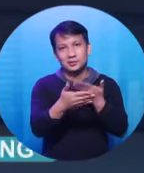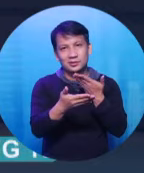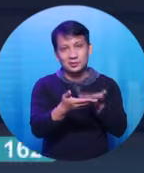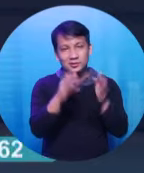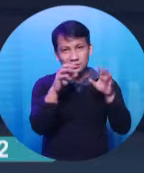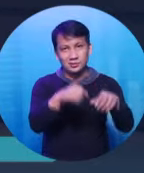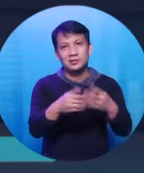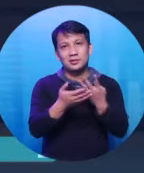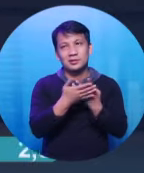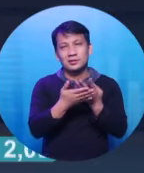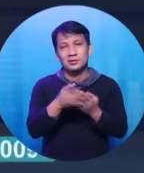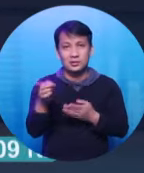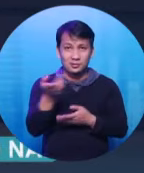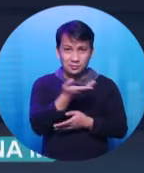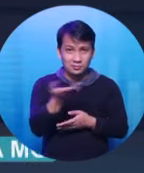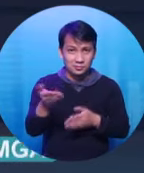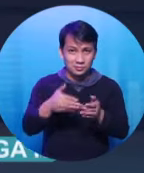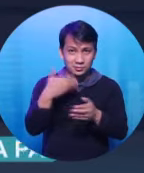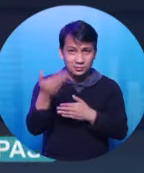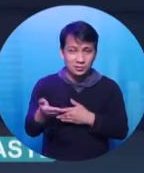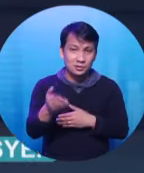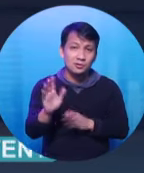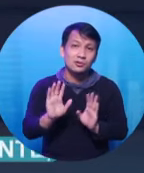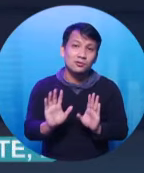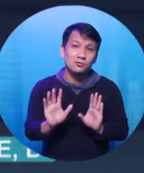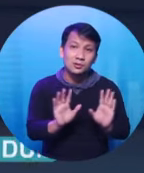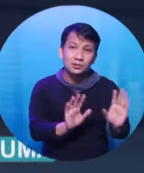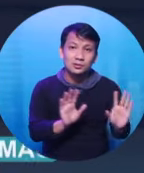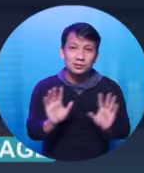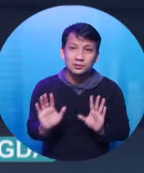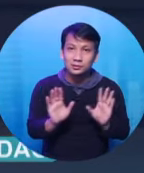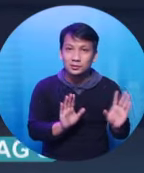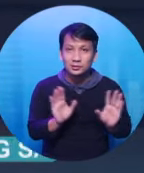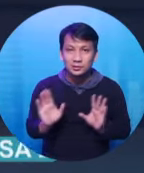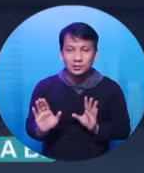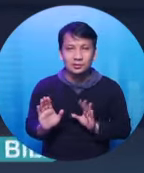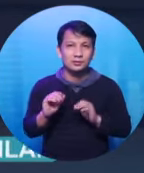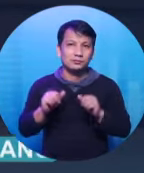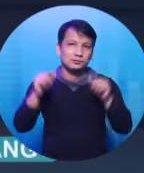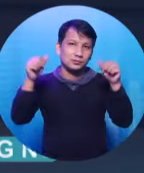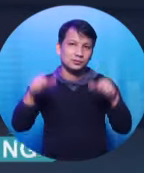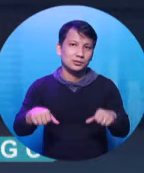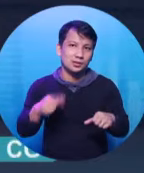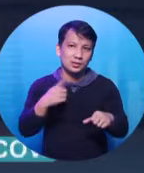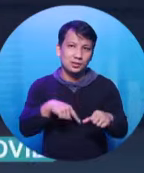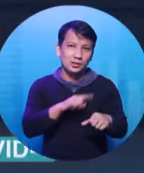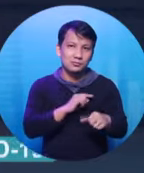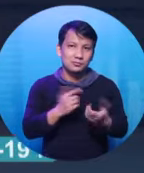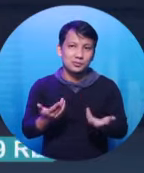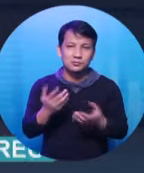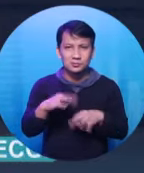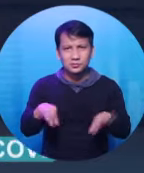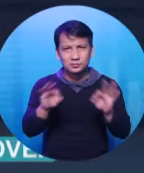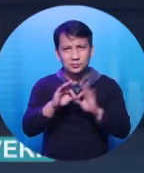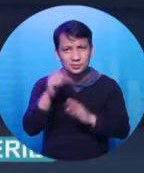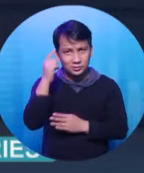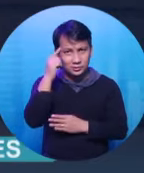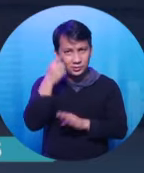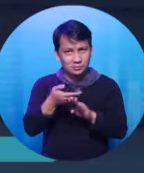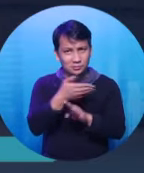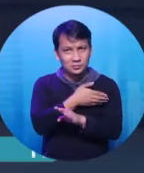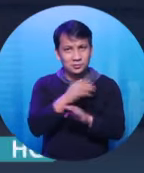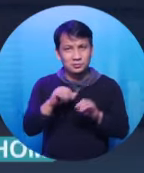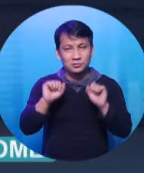po dyan, ha? Mga padalos-dalos na basta meron lang ma-post, think before you